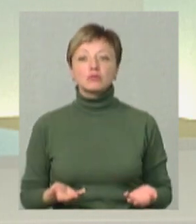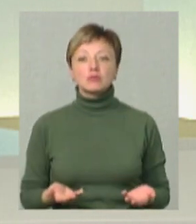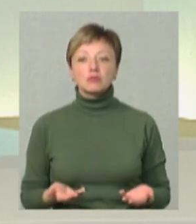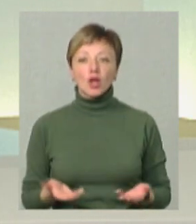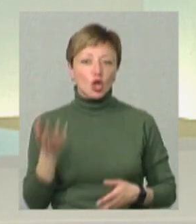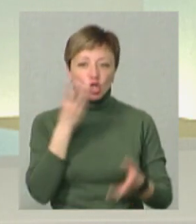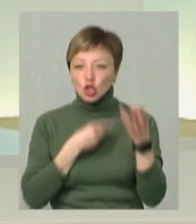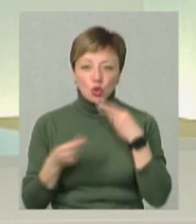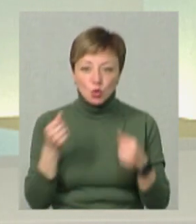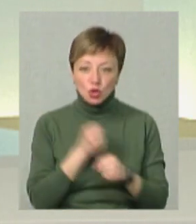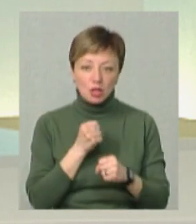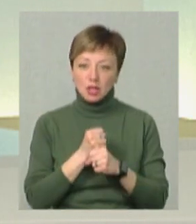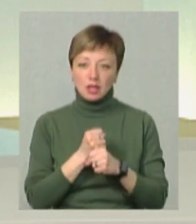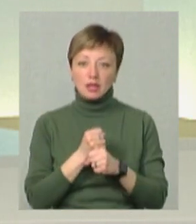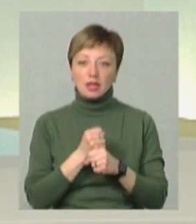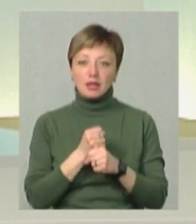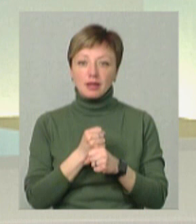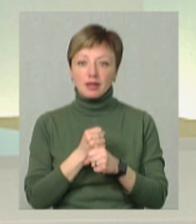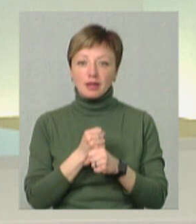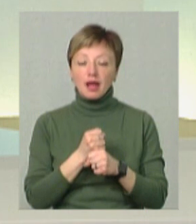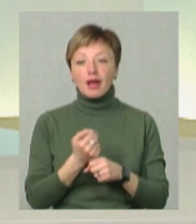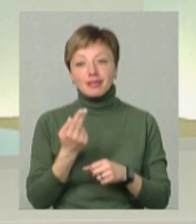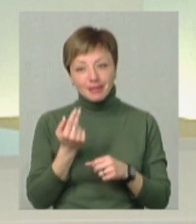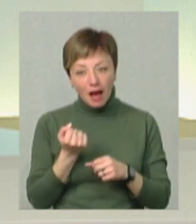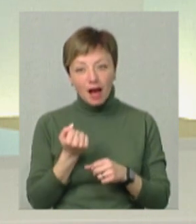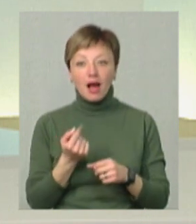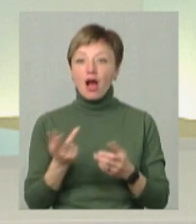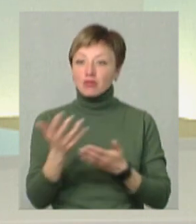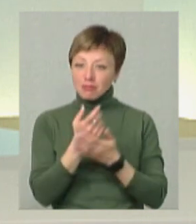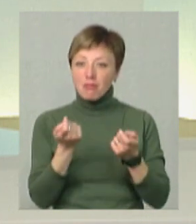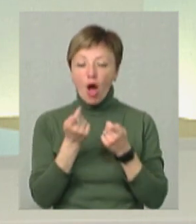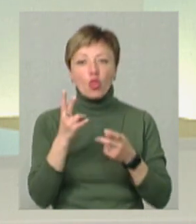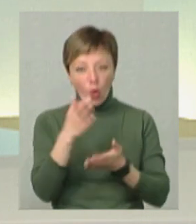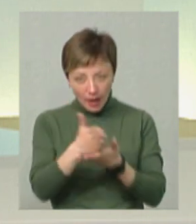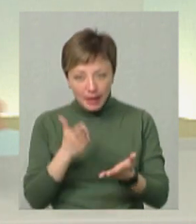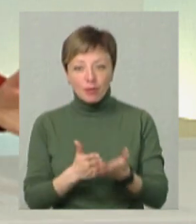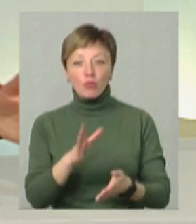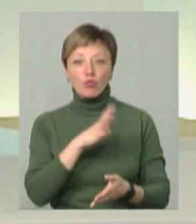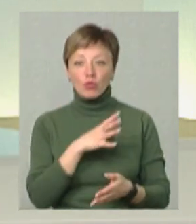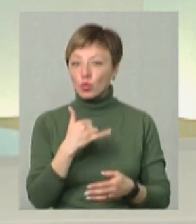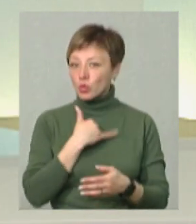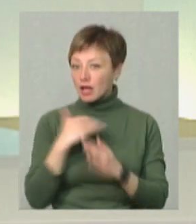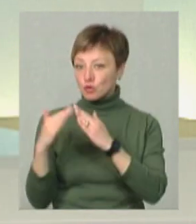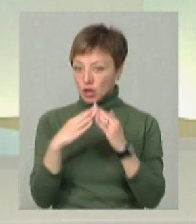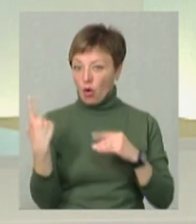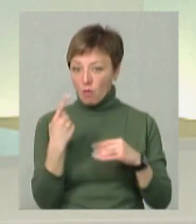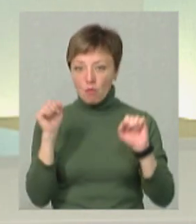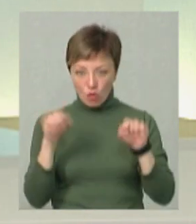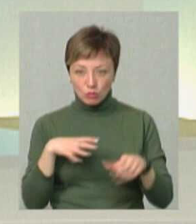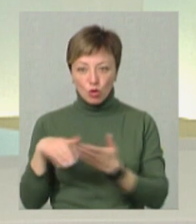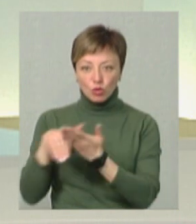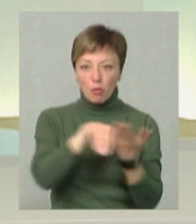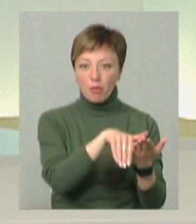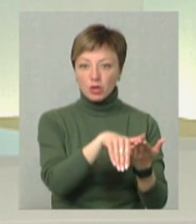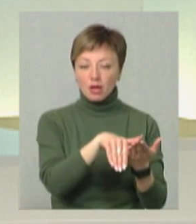Абсолютно штучно. Так, недолід був, але і хліб був. Як не в нас, то в сусідніх губерніях можна було